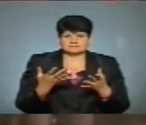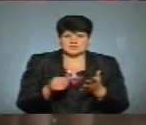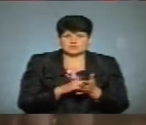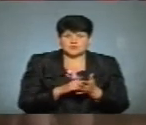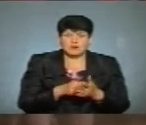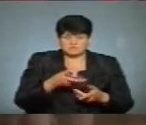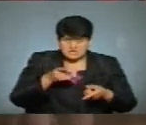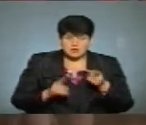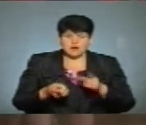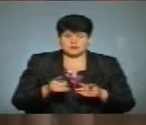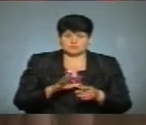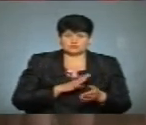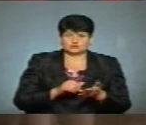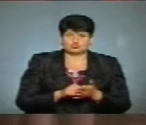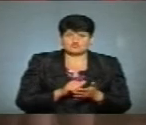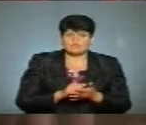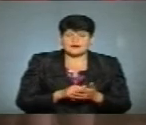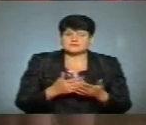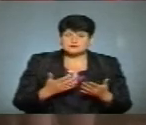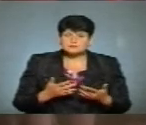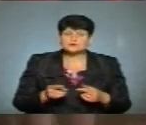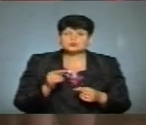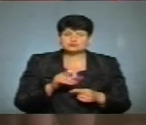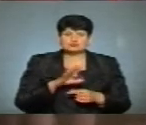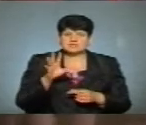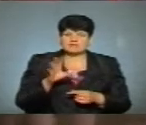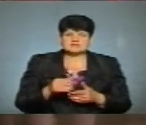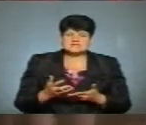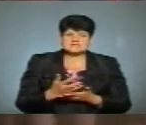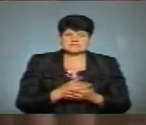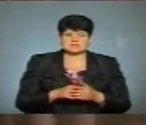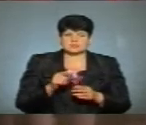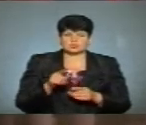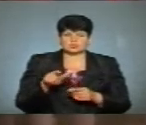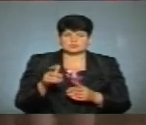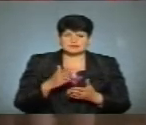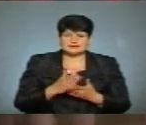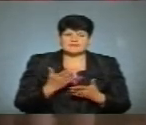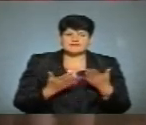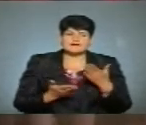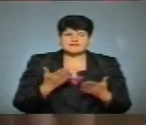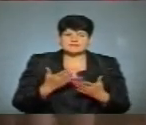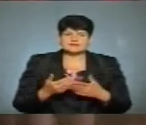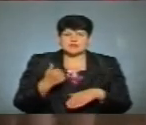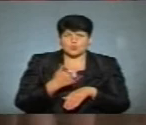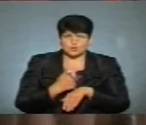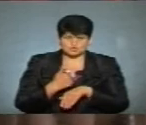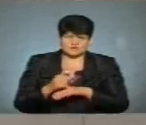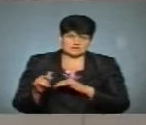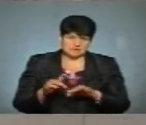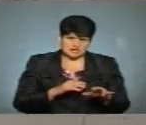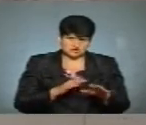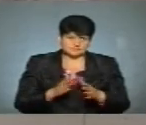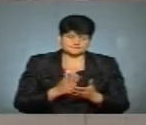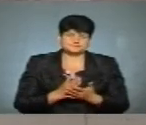були реальними документами свого часу. Відповідно, не всі зібрані постаті тут є, але основні діячі, так.